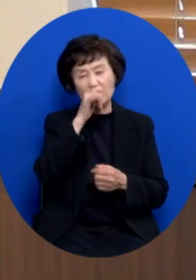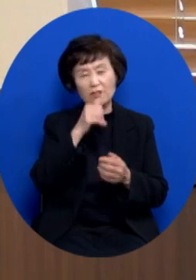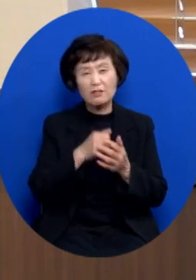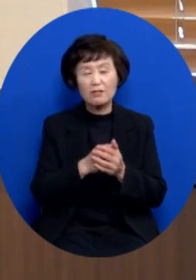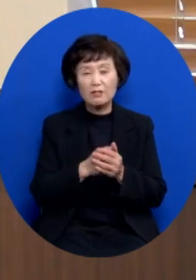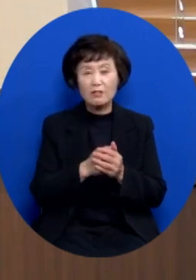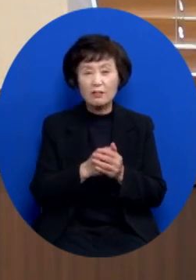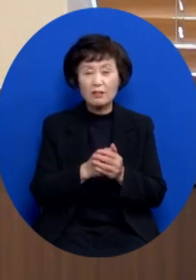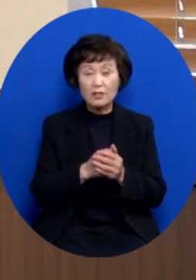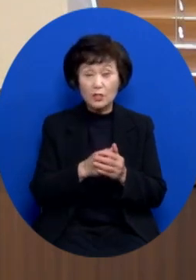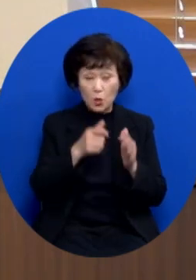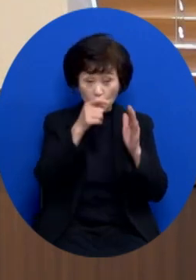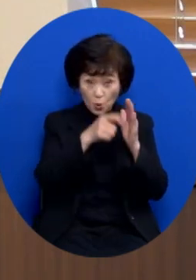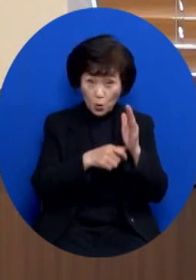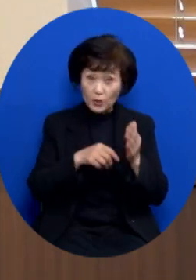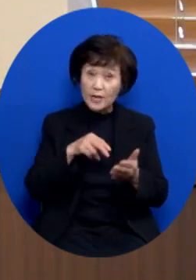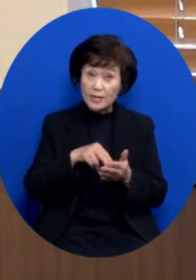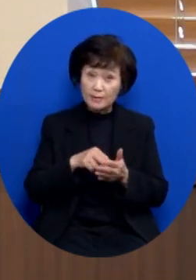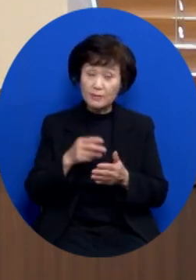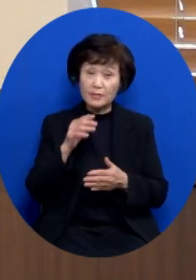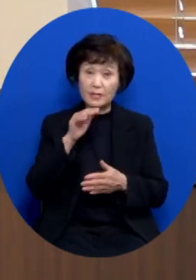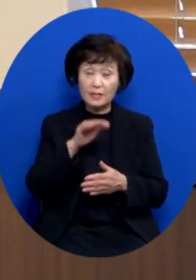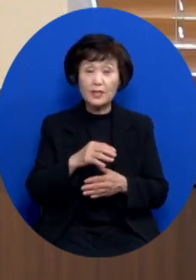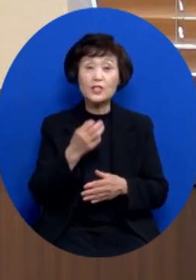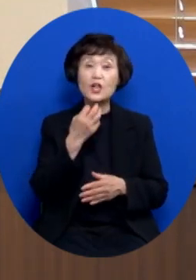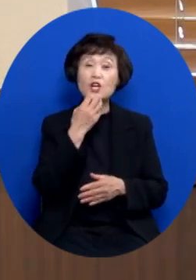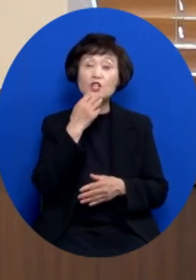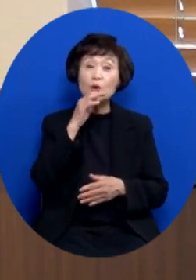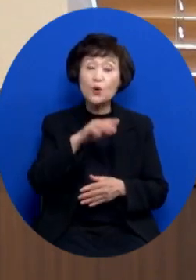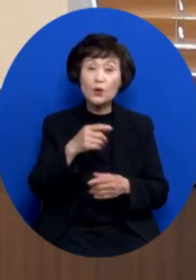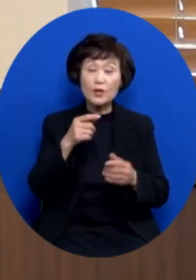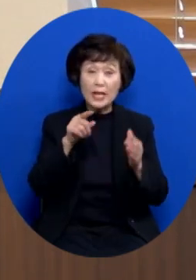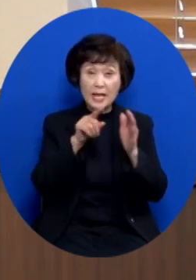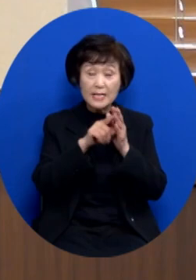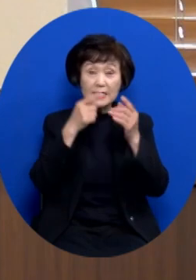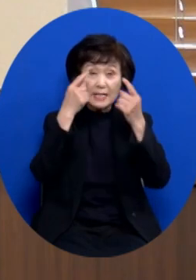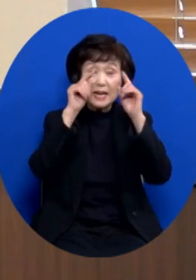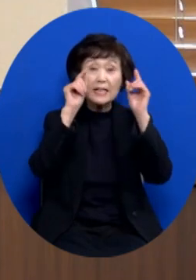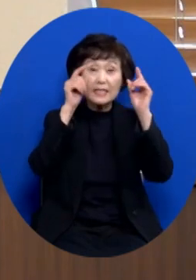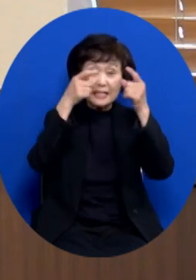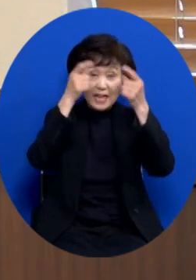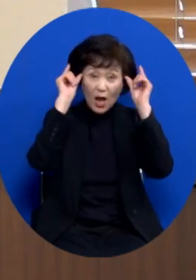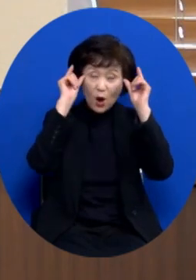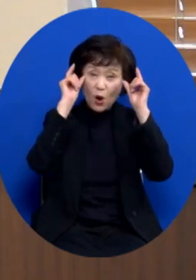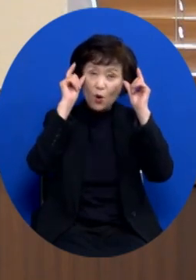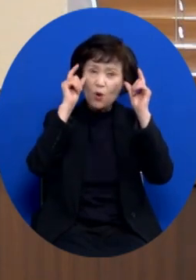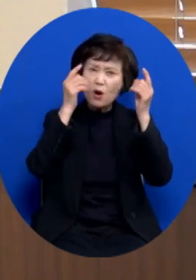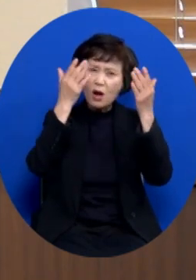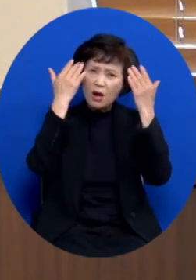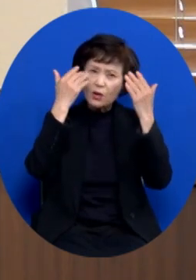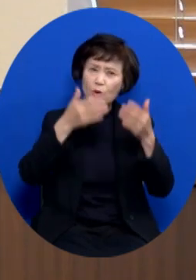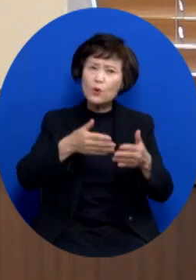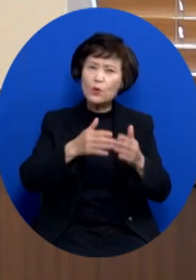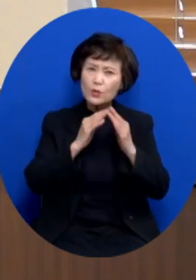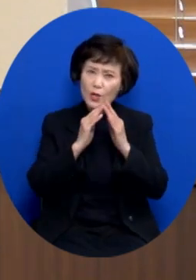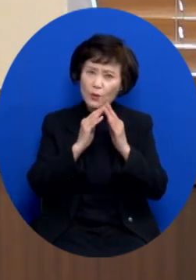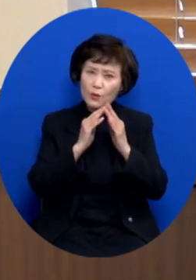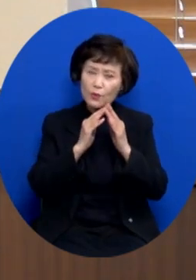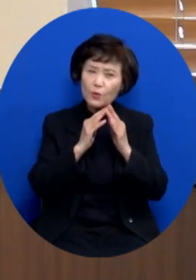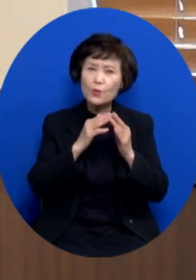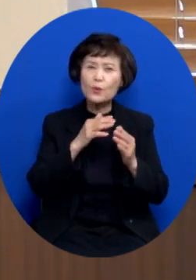해서 교단에서 그 서울의 신학대학원 대학교를 꼭 세워야 되겠다 그런